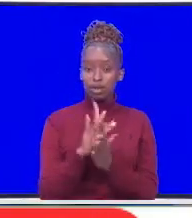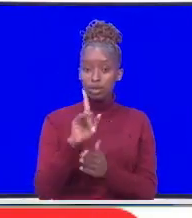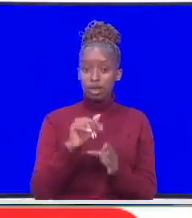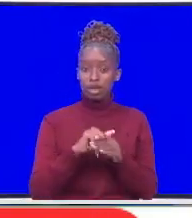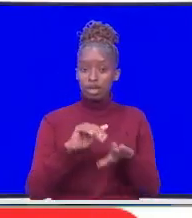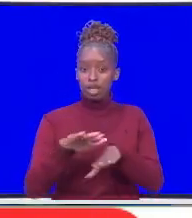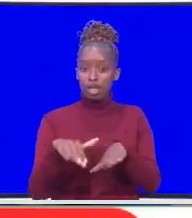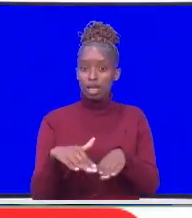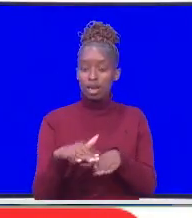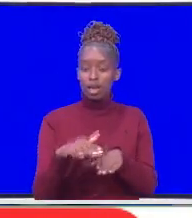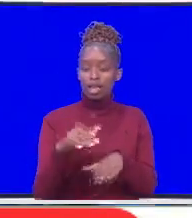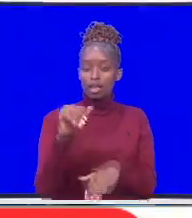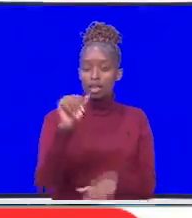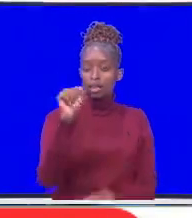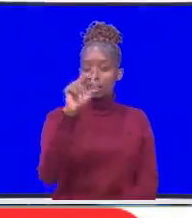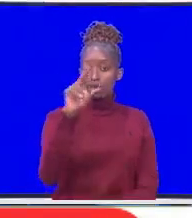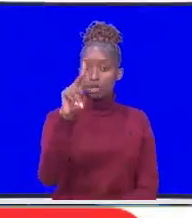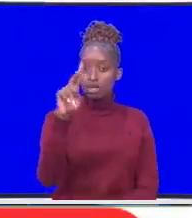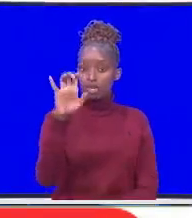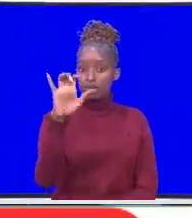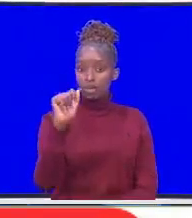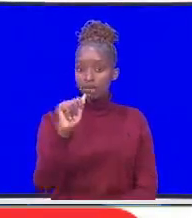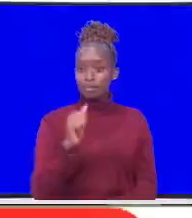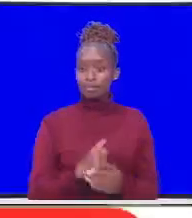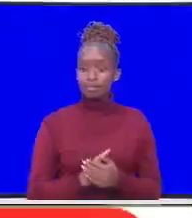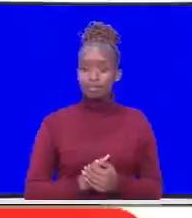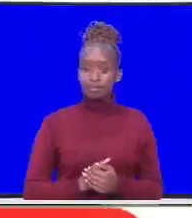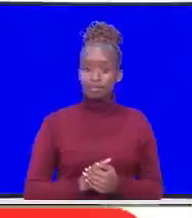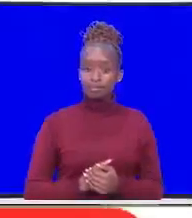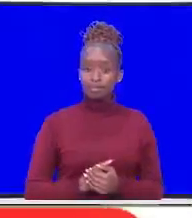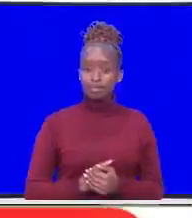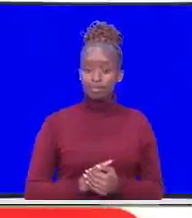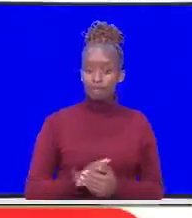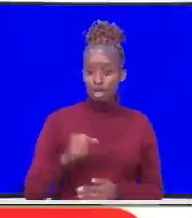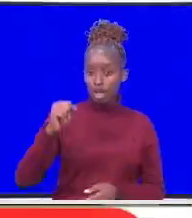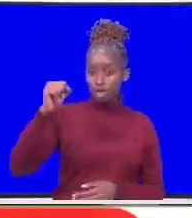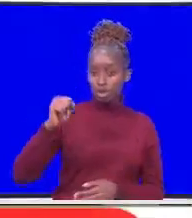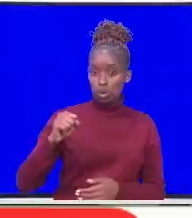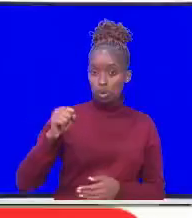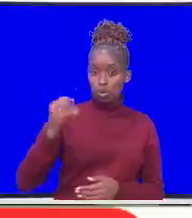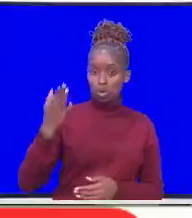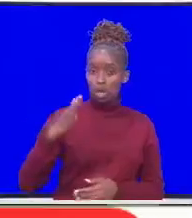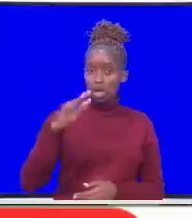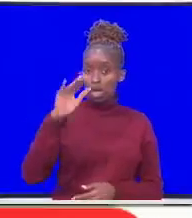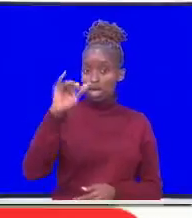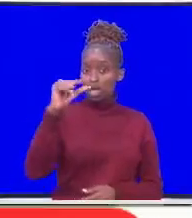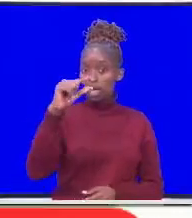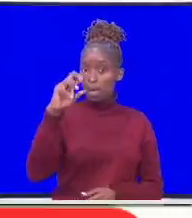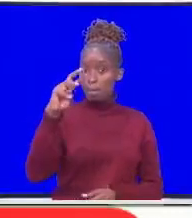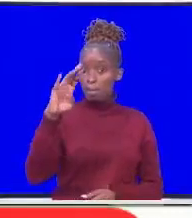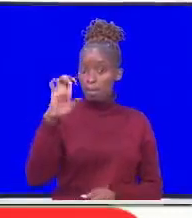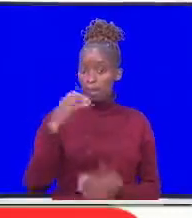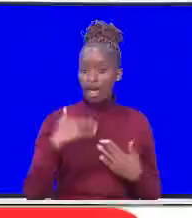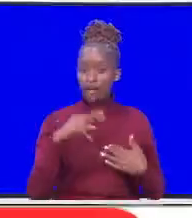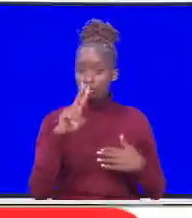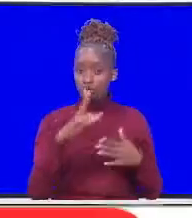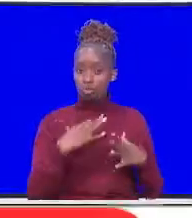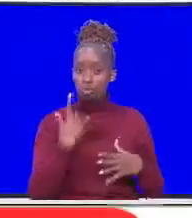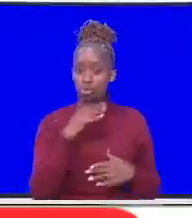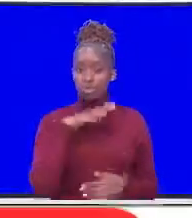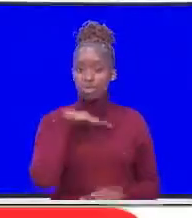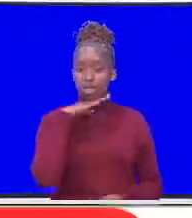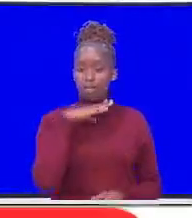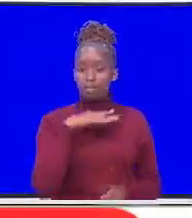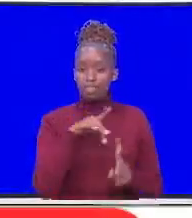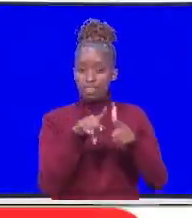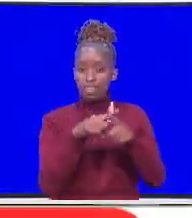as a consequence of drowning. Mbere South tumekuwa na watu 2 wameaga. Mwea